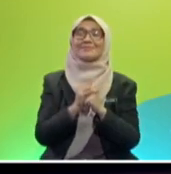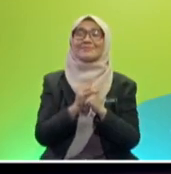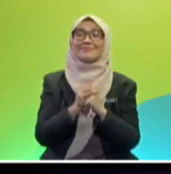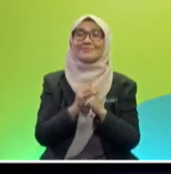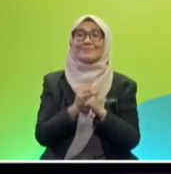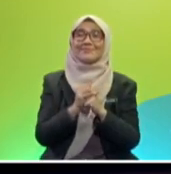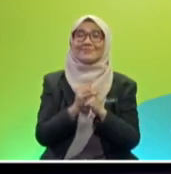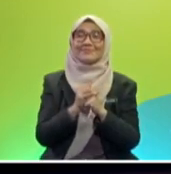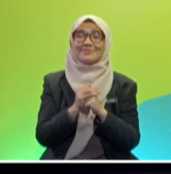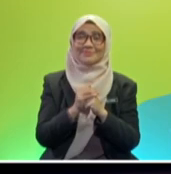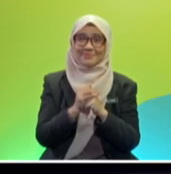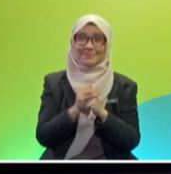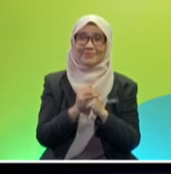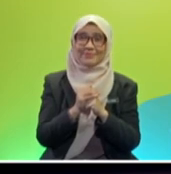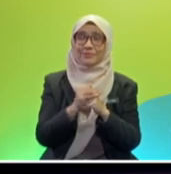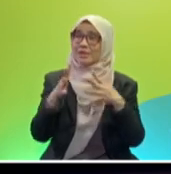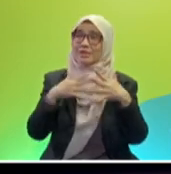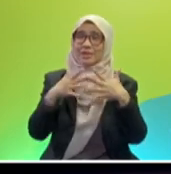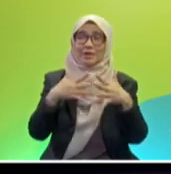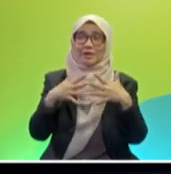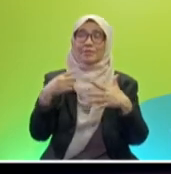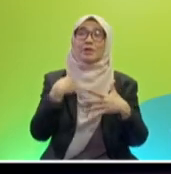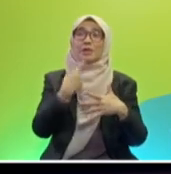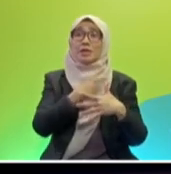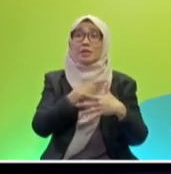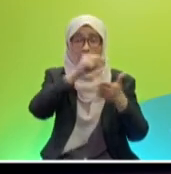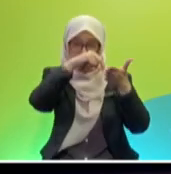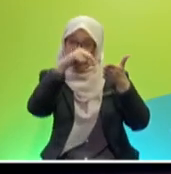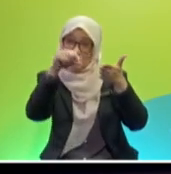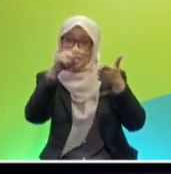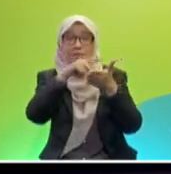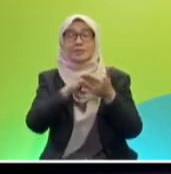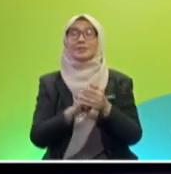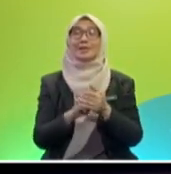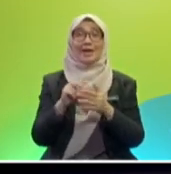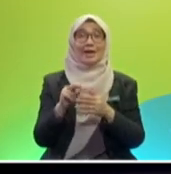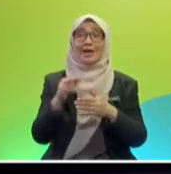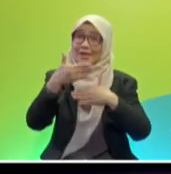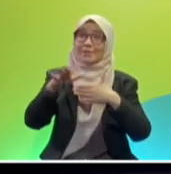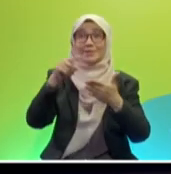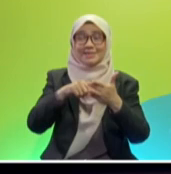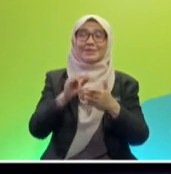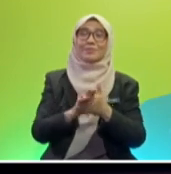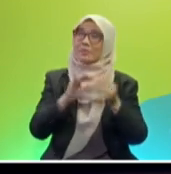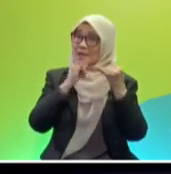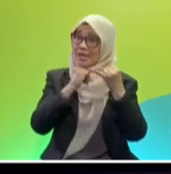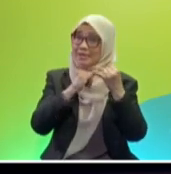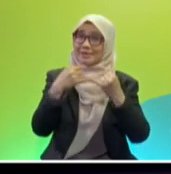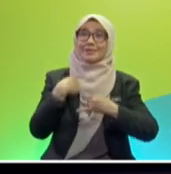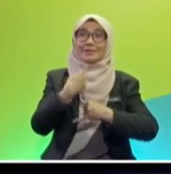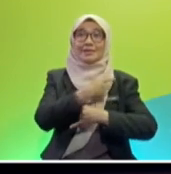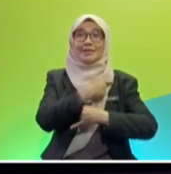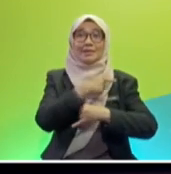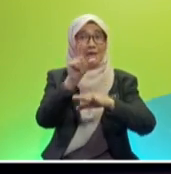Okey, baik. Jadi tak apa, kita catatkan dapatan kita. Baik. Nanti sekejap lagi ya. Okey, yang akhir sekali kita